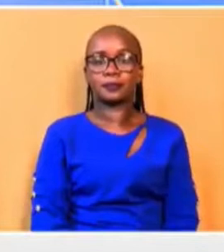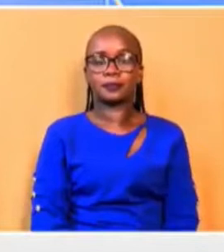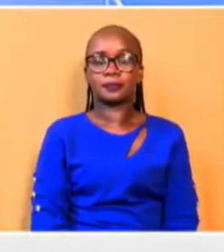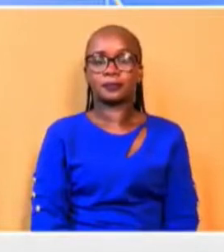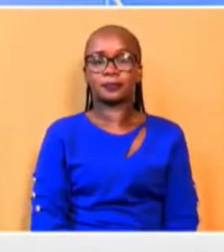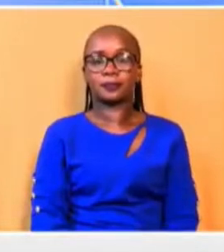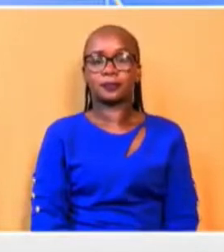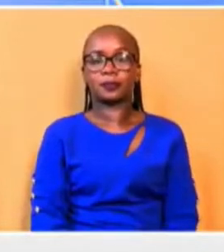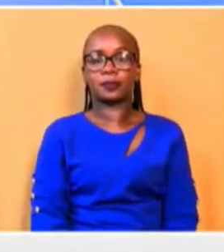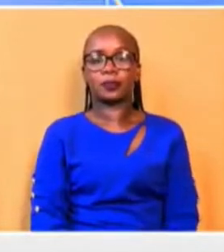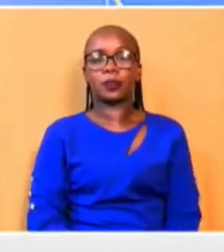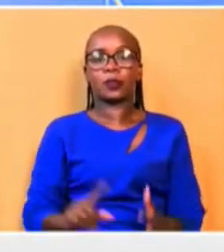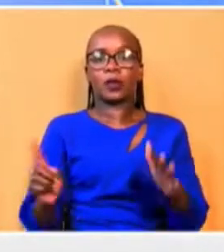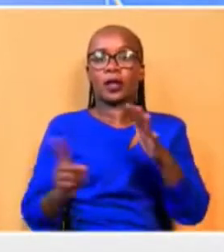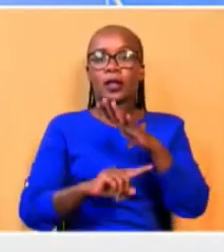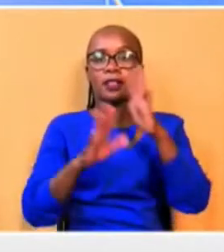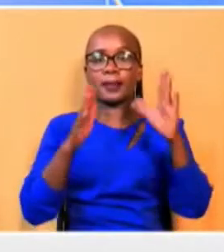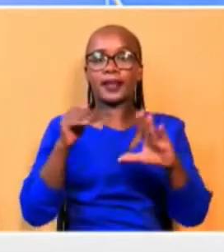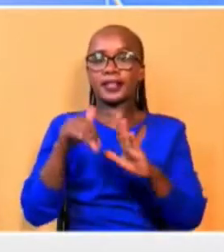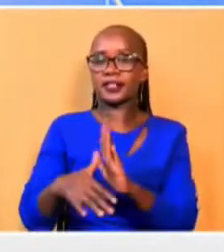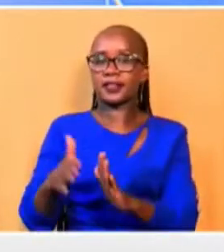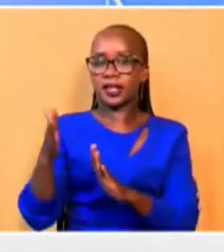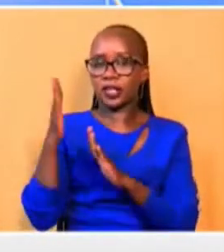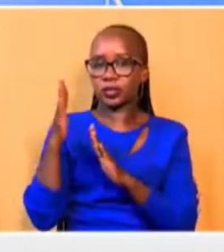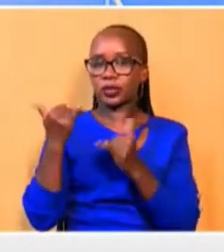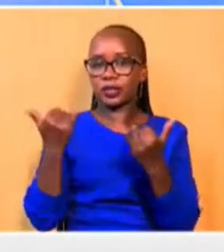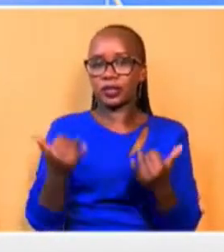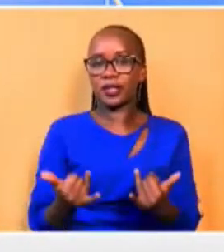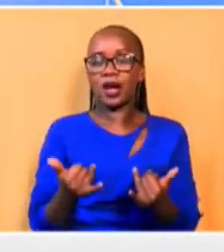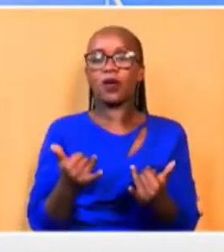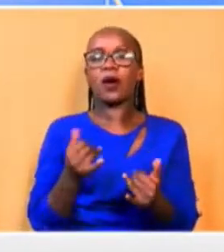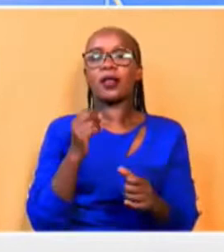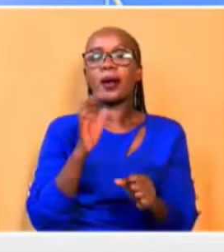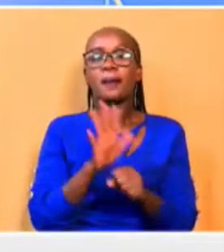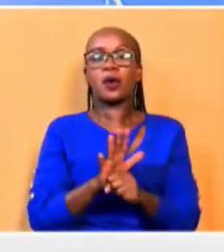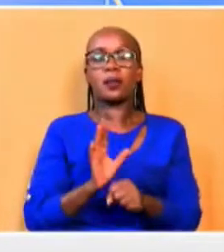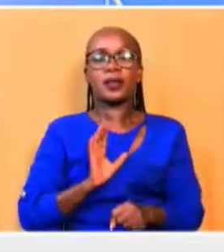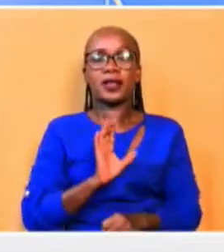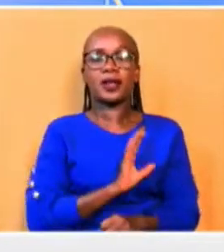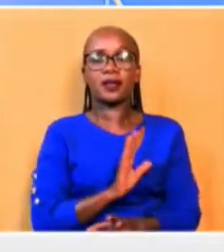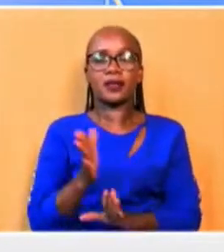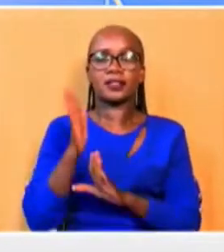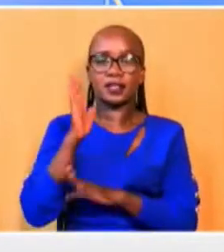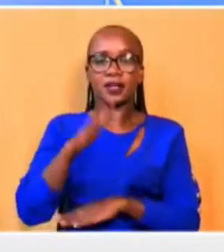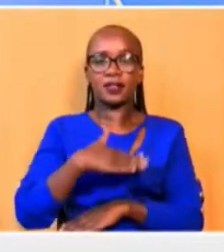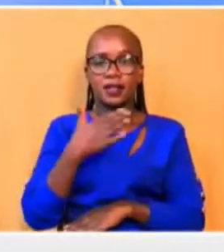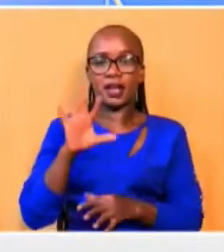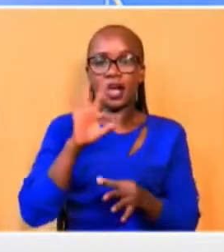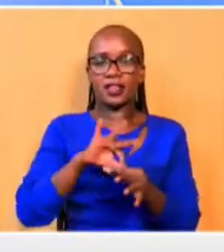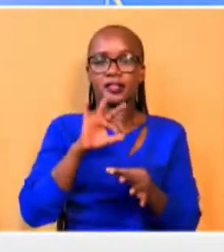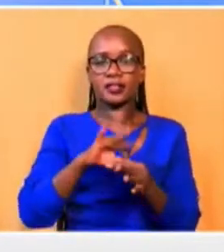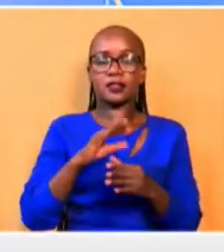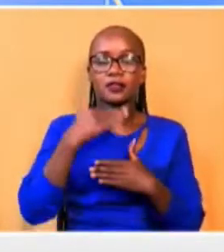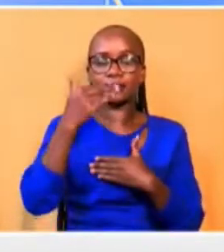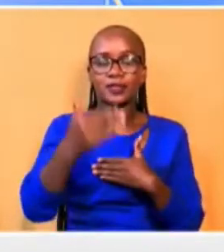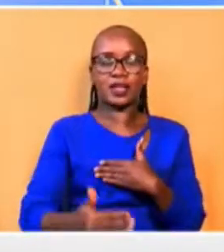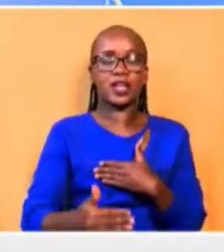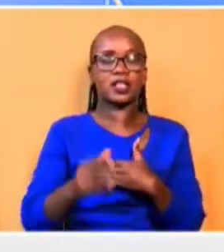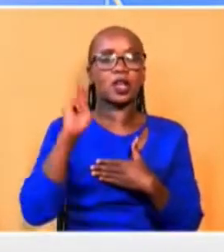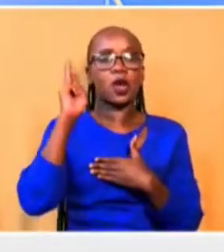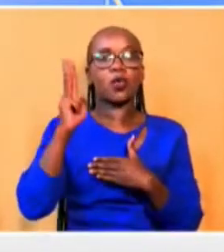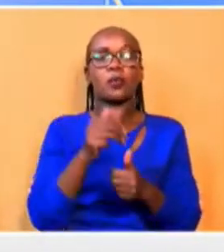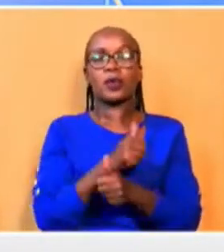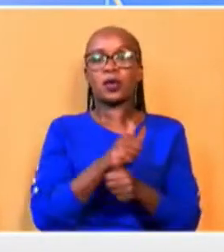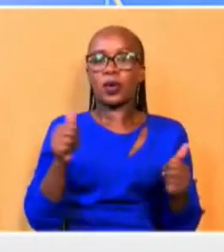Mtazamaji, ni kwamba waziri wa usalama wa ndani Daktari Fred Matiang'i amehakikishia kamati ya usalama bungeni kwamba uchaguzi ujao utafanyika kwa